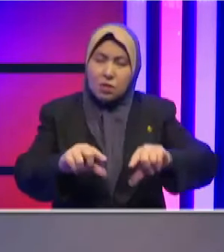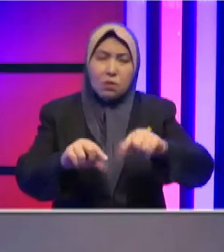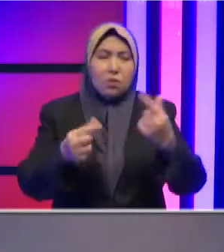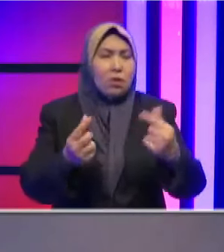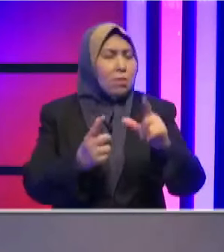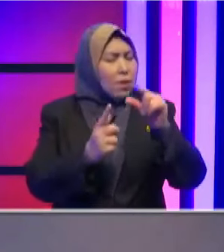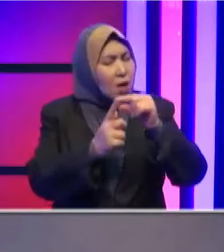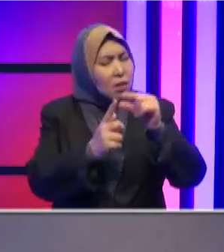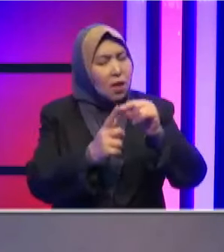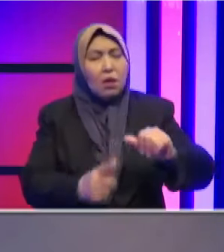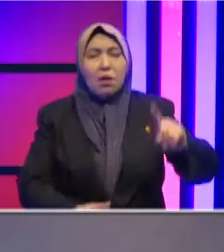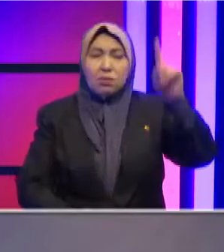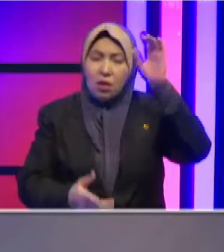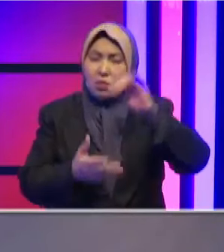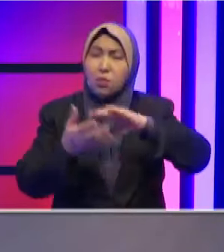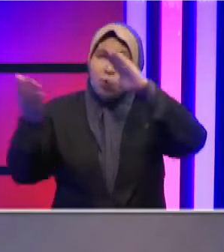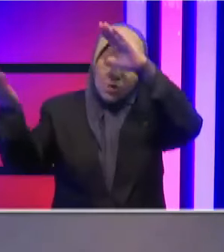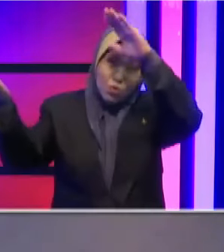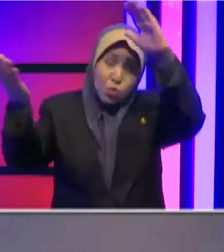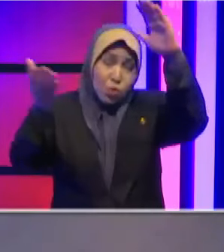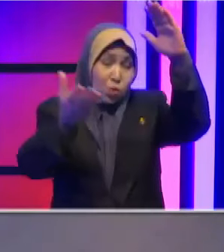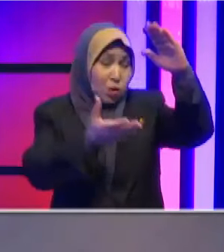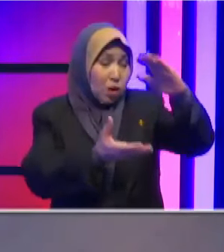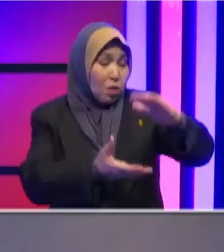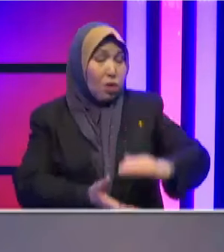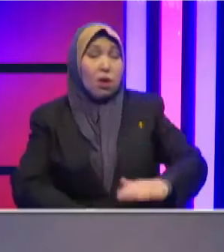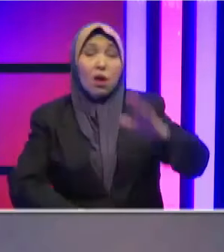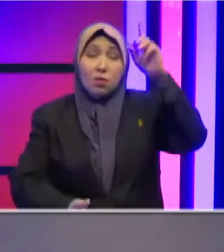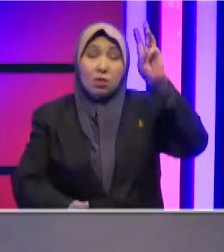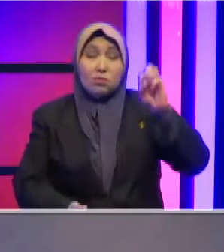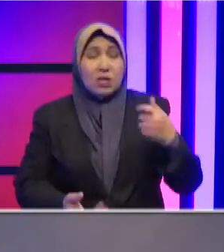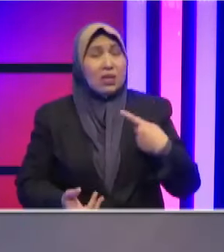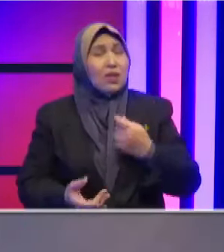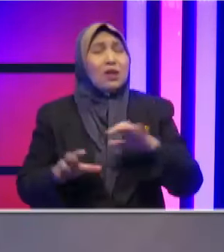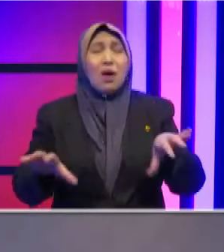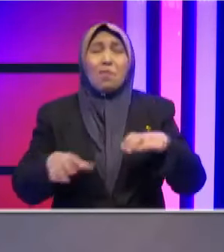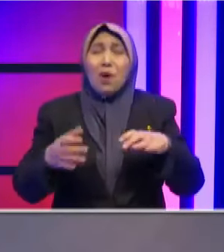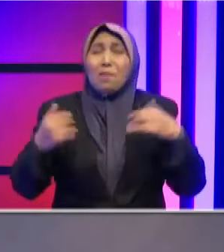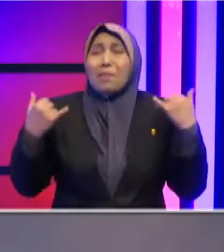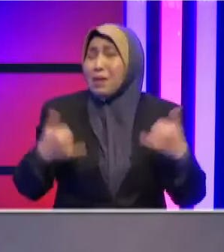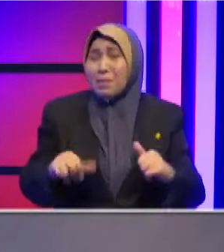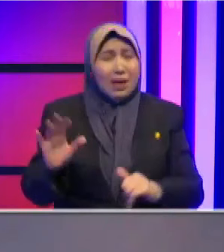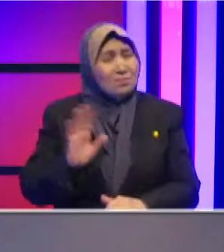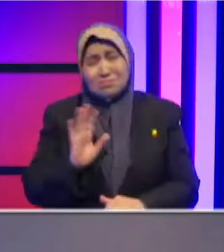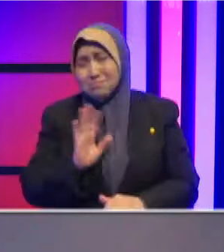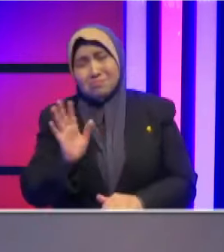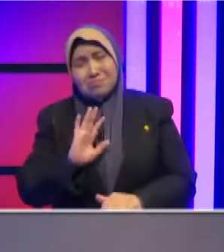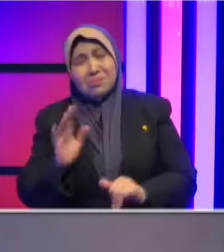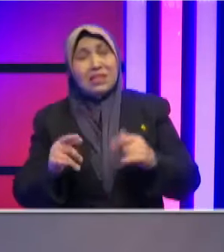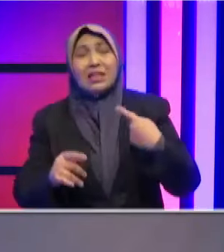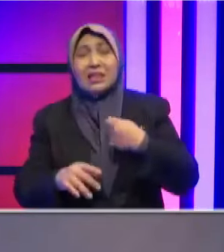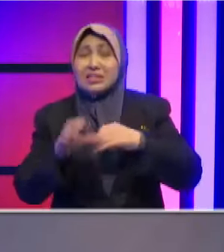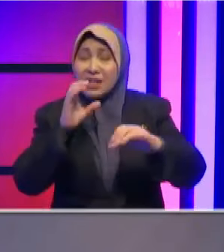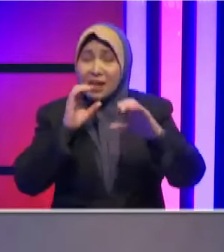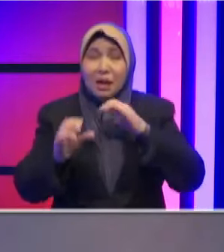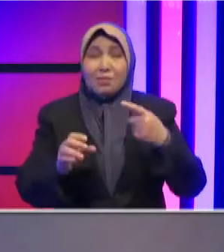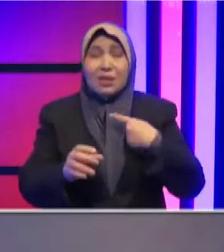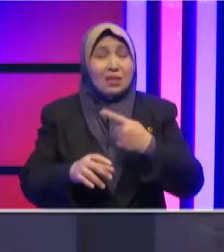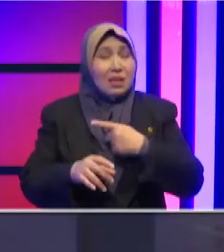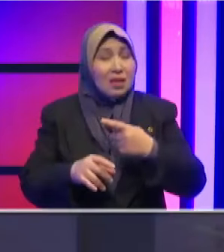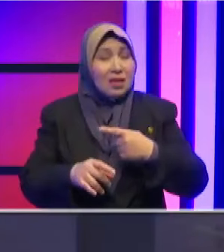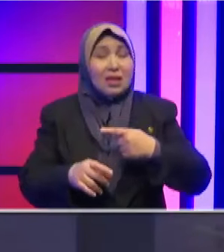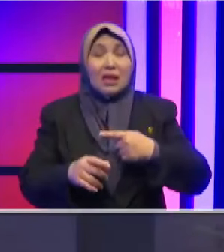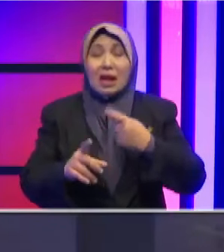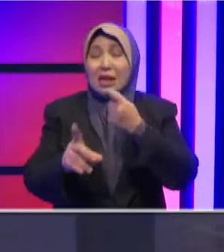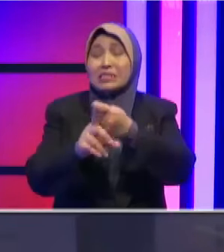galaumu loh yang diturunkan oleh Allah subhanahu wa ta'ala gitu enak buat main-main aku agak seret banget sedangkan cakep Itupun kalau diajukan